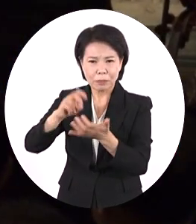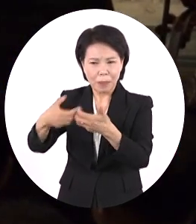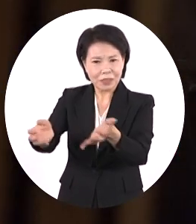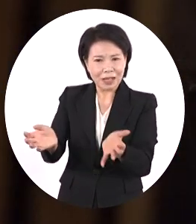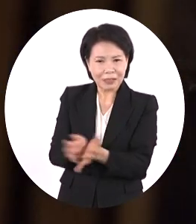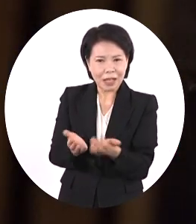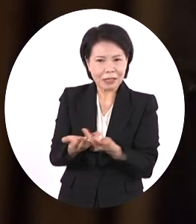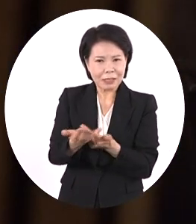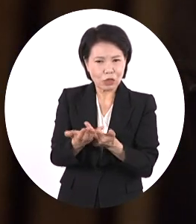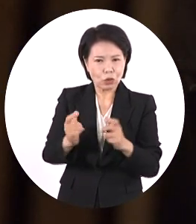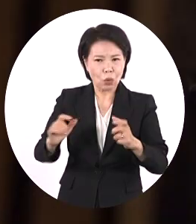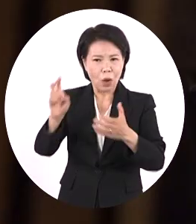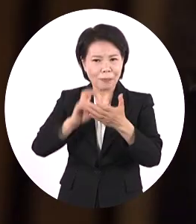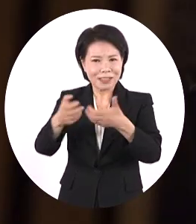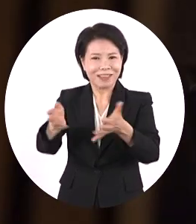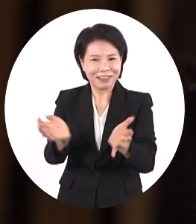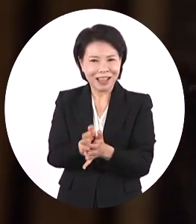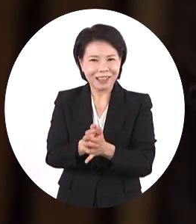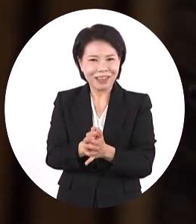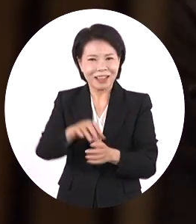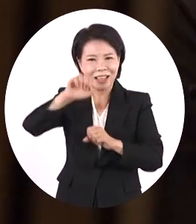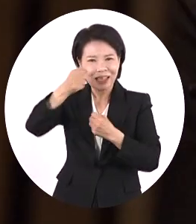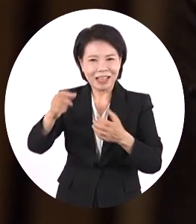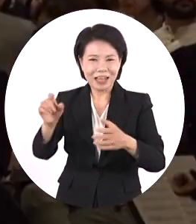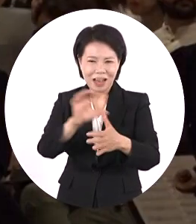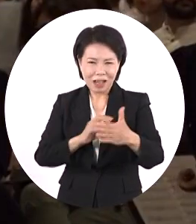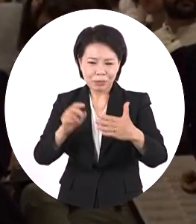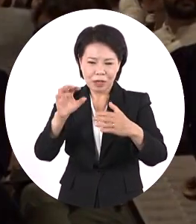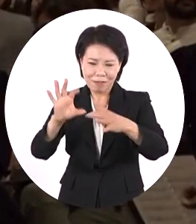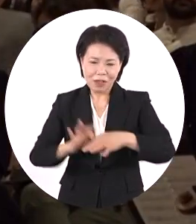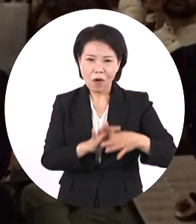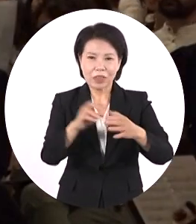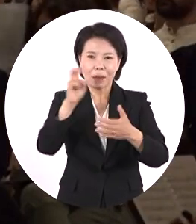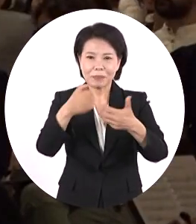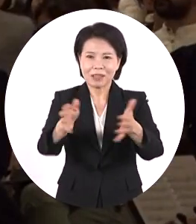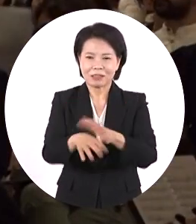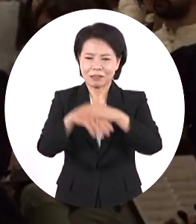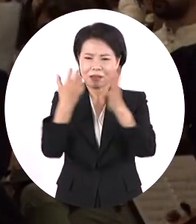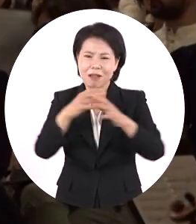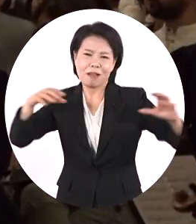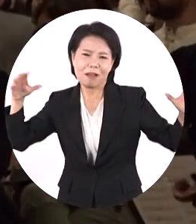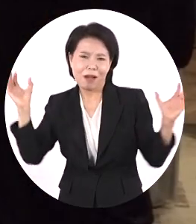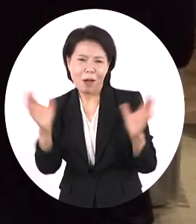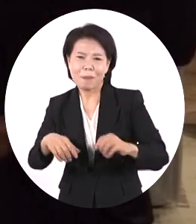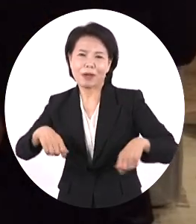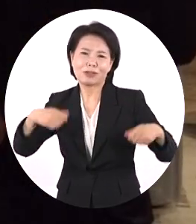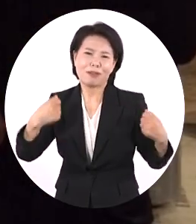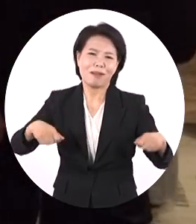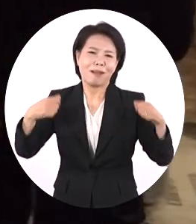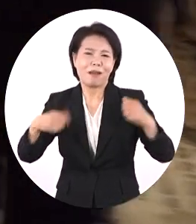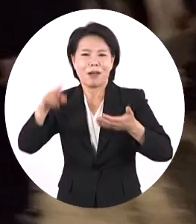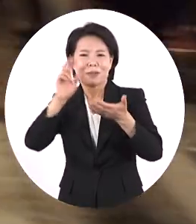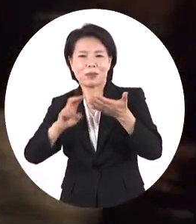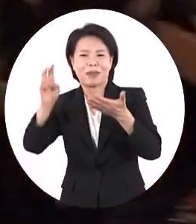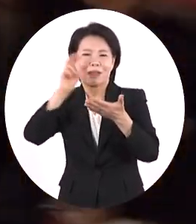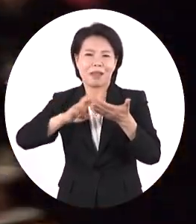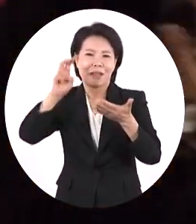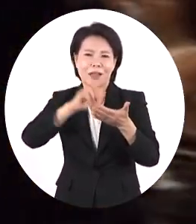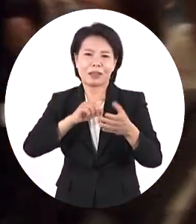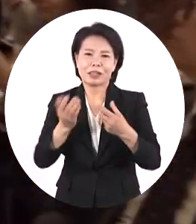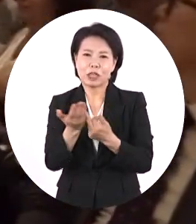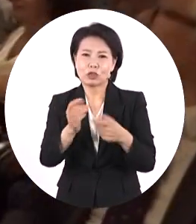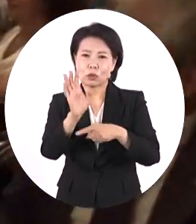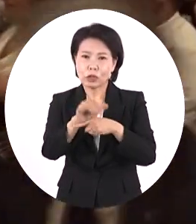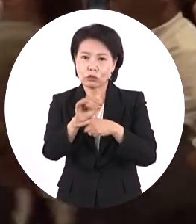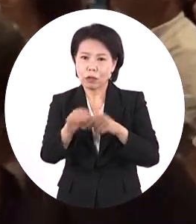합창단, 제주 유스코러스 등 한 이탈리아 연합 앙상블이 무대를 완성했고 제주어 노래는 언어의